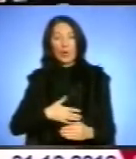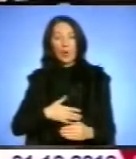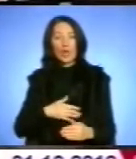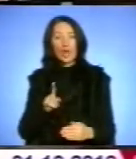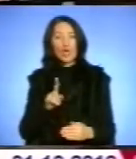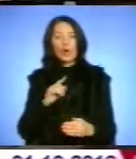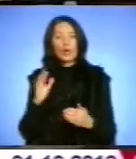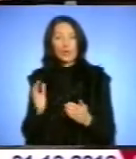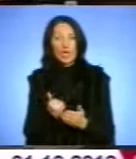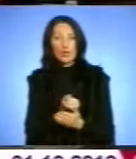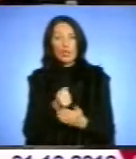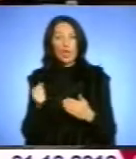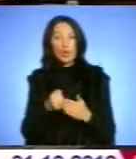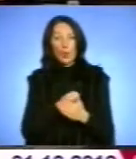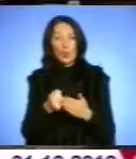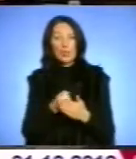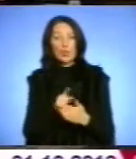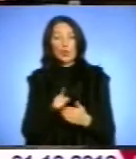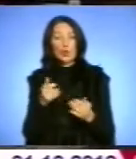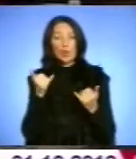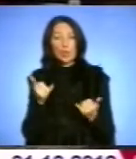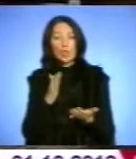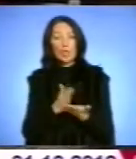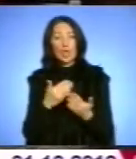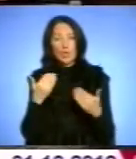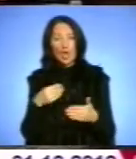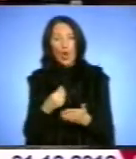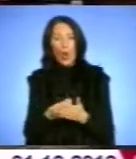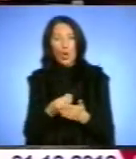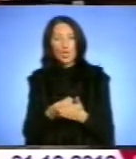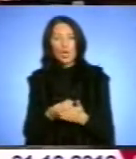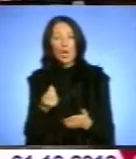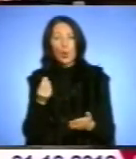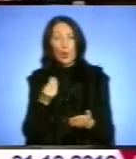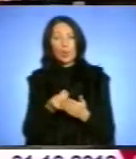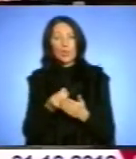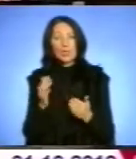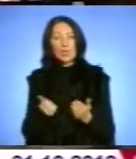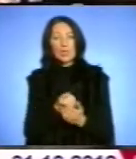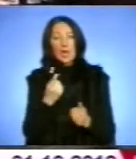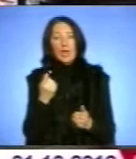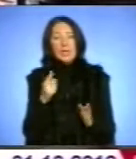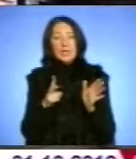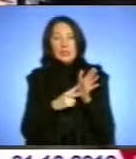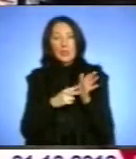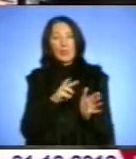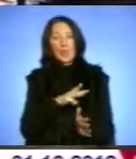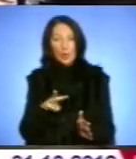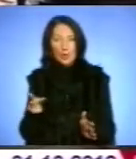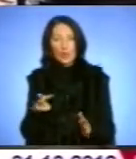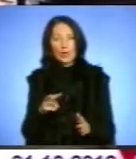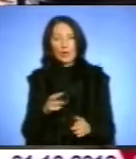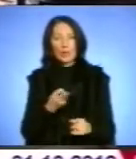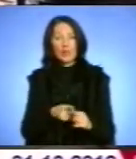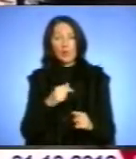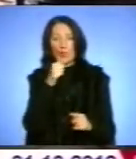що вдалося добитися, що сьогодні є вже кошти. Кошти знайшли перші 7 мільйонів. Всього буде виділено в цьому році